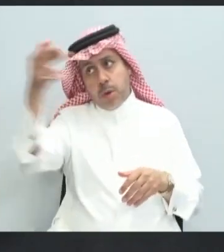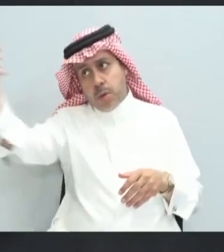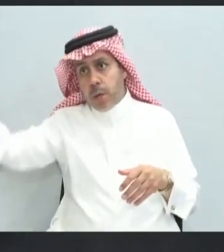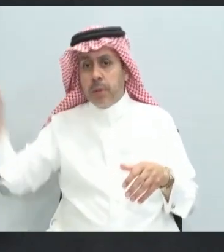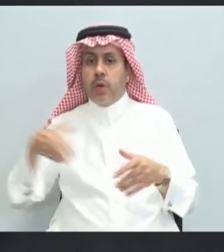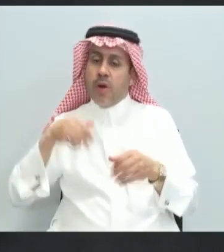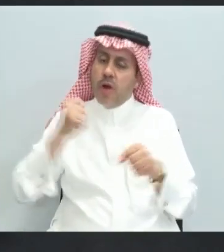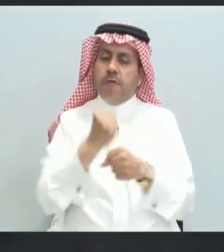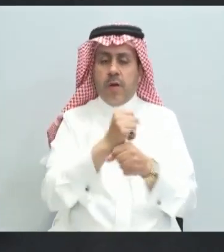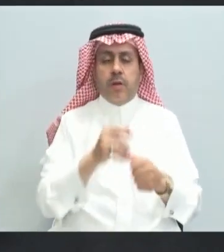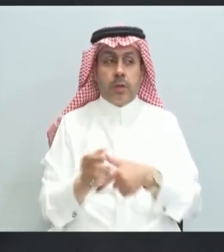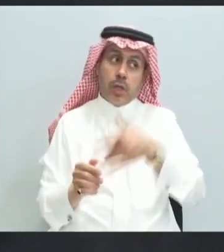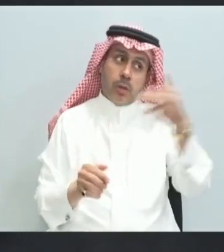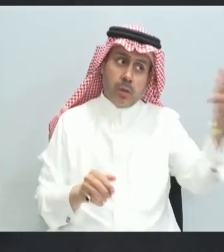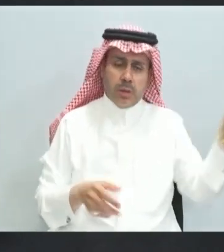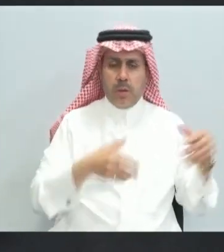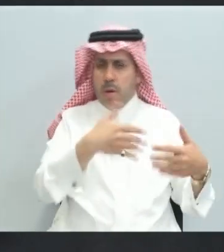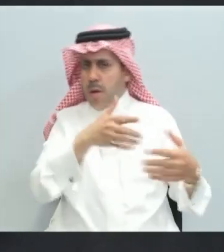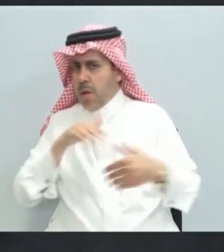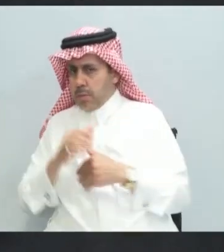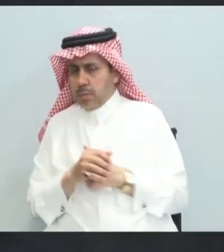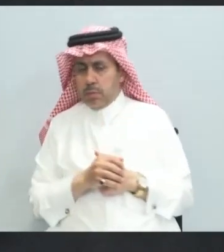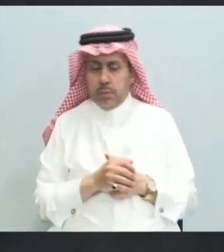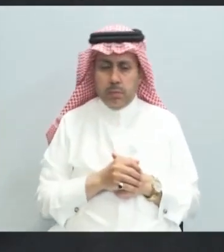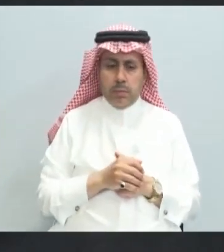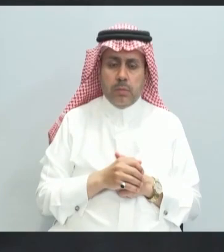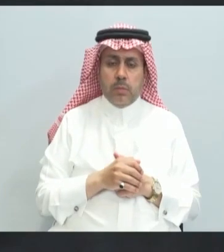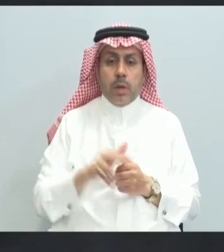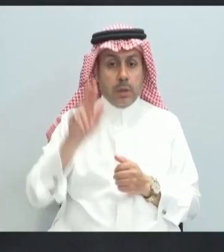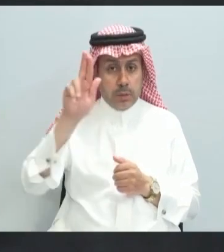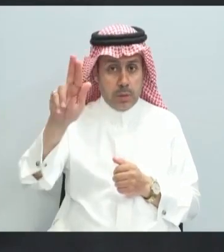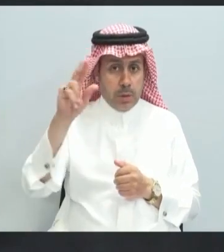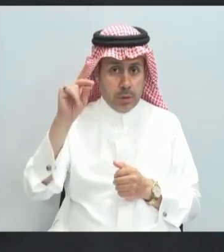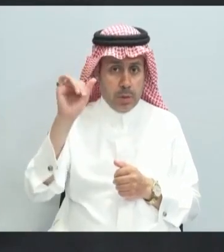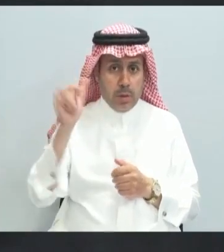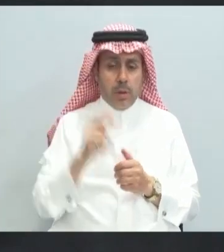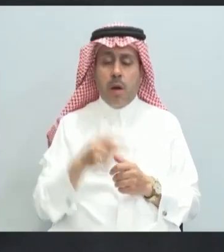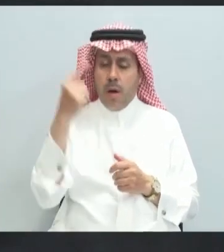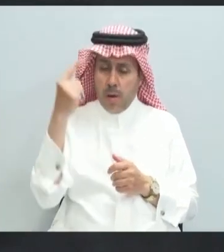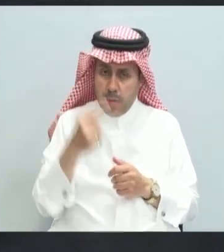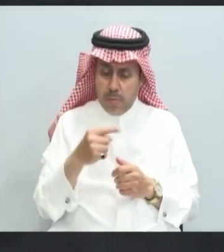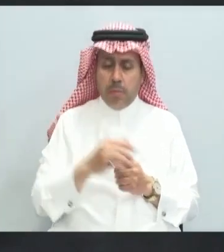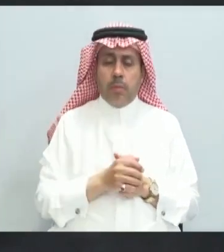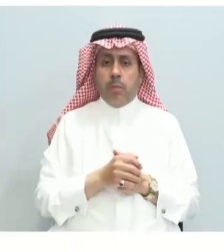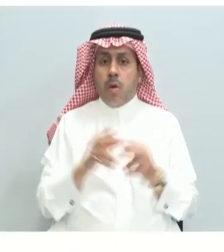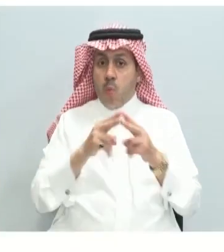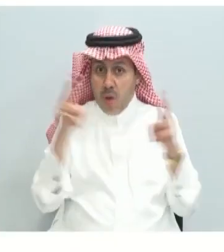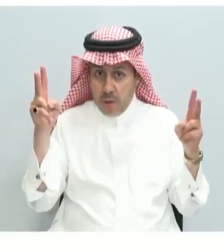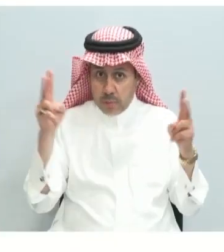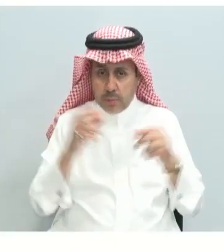أقبلوا، وإن ذهبت للشمال أدبر، هم أقبلوا، لكن هذا تطير محرم. واضح؟